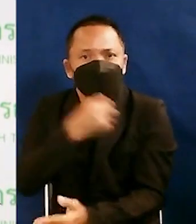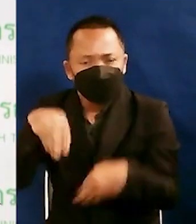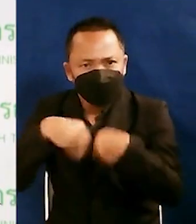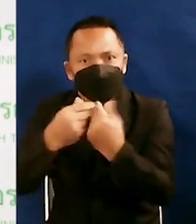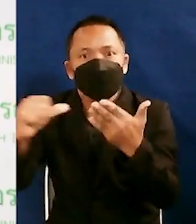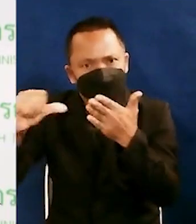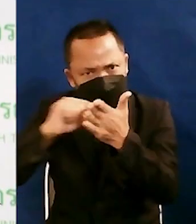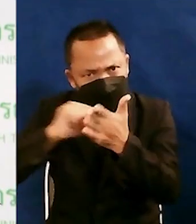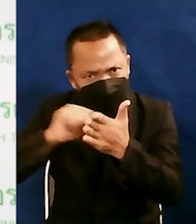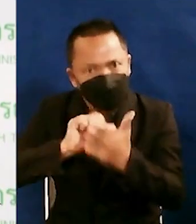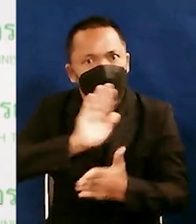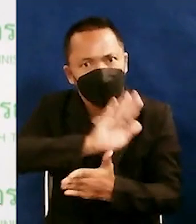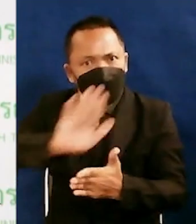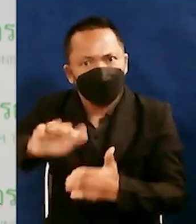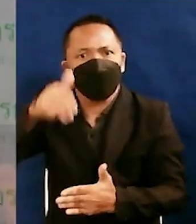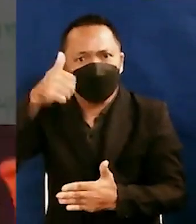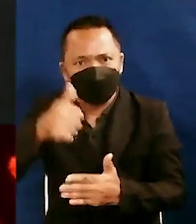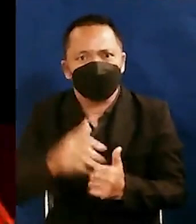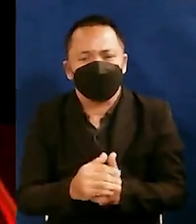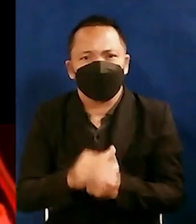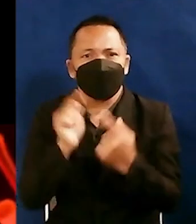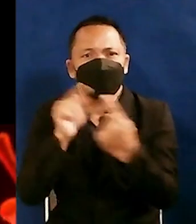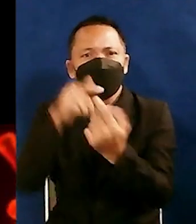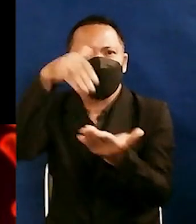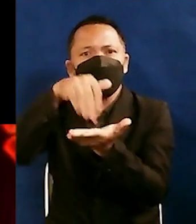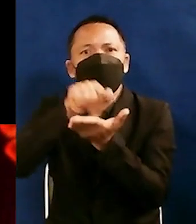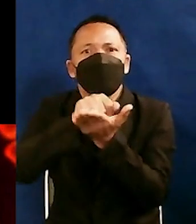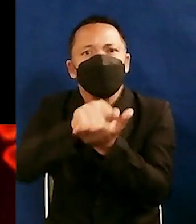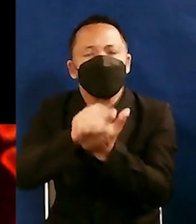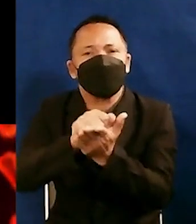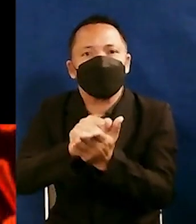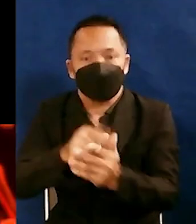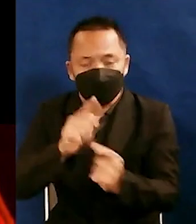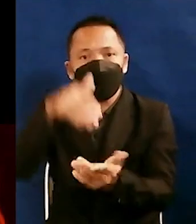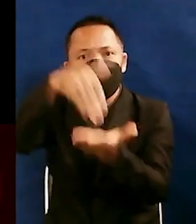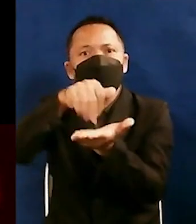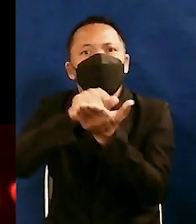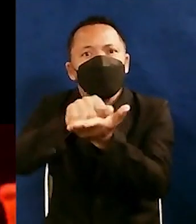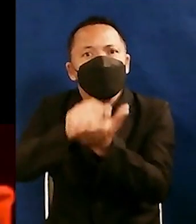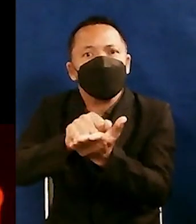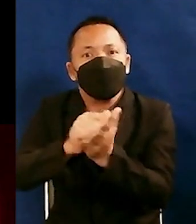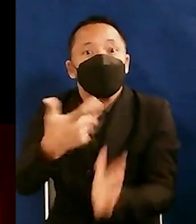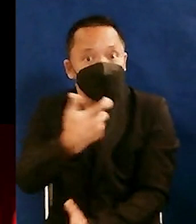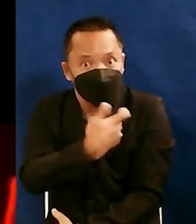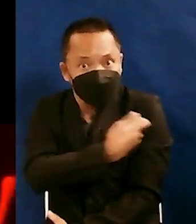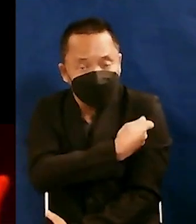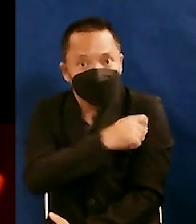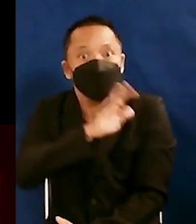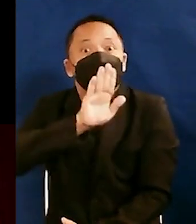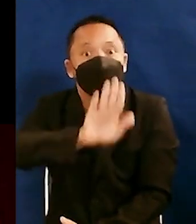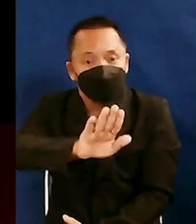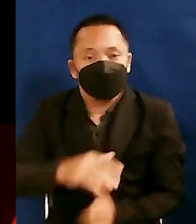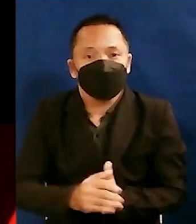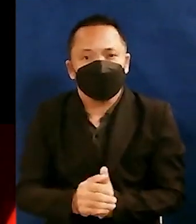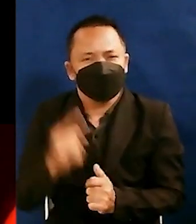ำการแก้ไขข้อมูลได้นะคะติดต่อกับหน่วยบริการนะคะย้ำนะคะหน่วยบริการที่เป็นคนฉีดวัคซีนให้กับท่านนะค